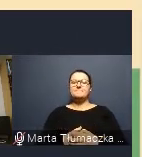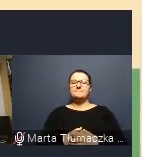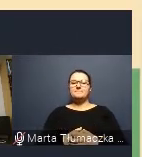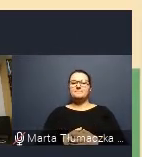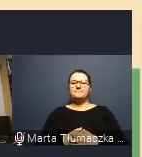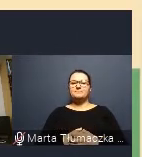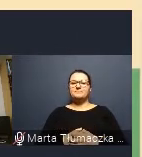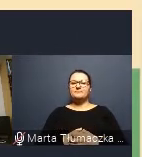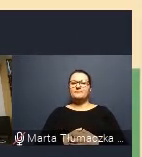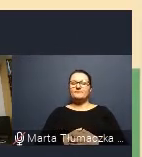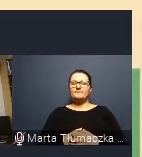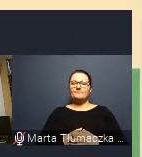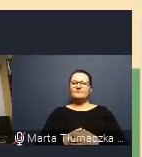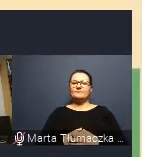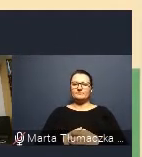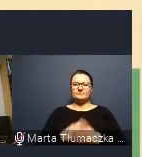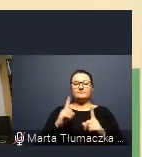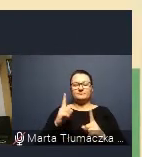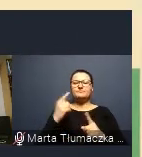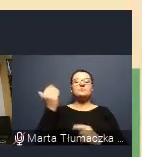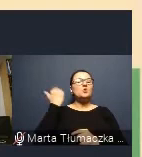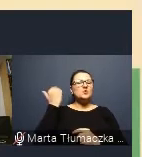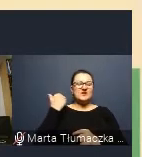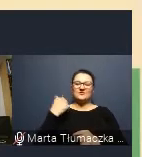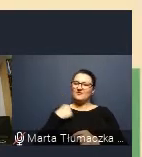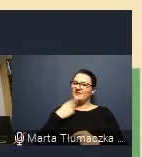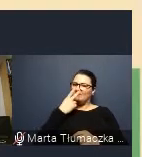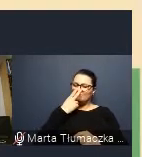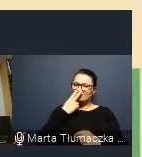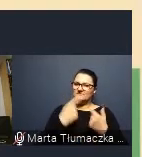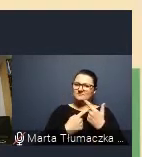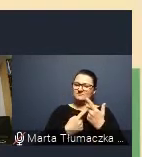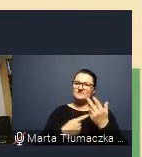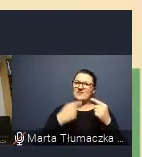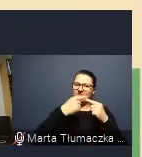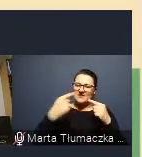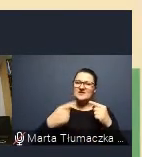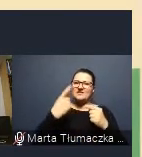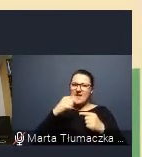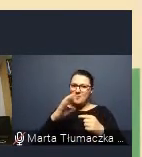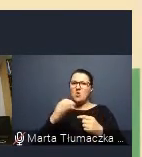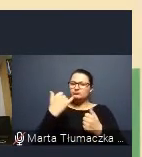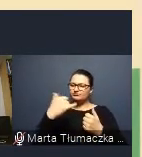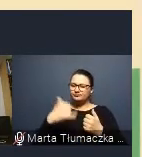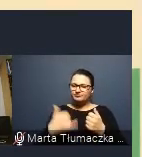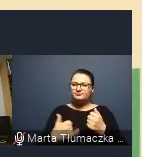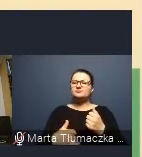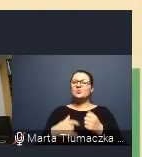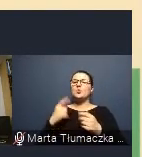powiem Państwu, że ostatnio, no jakby zachęcona tymi wszystkimi wersjami demonstracyjnymi, udało się pozyskać w